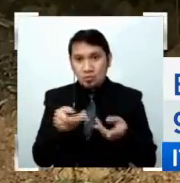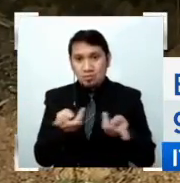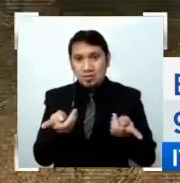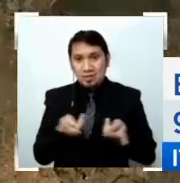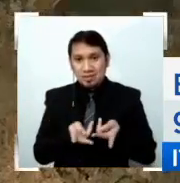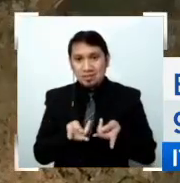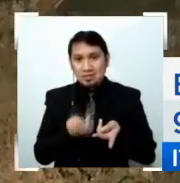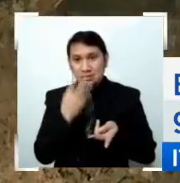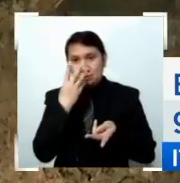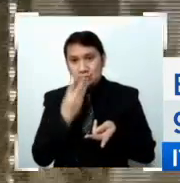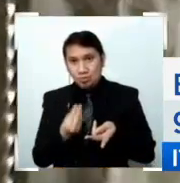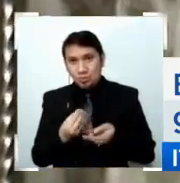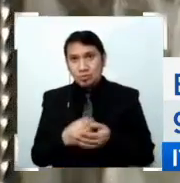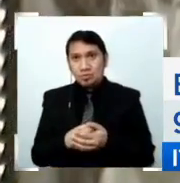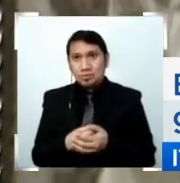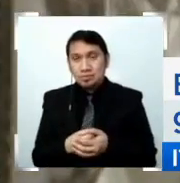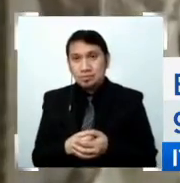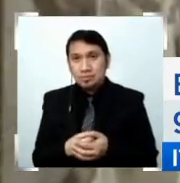na